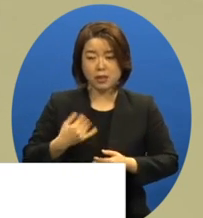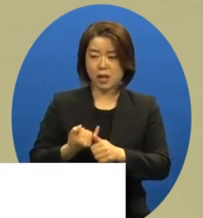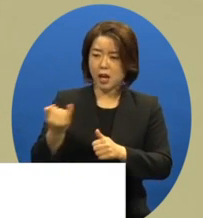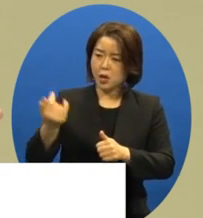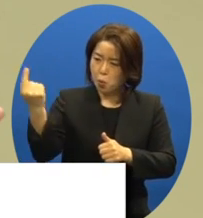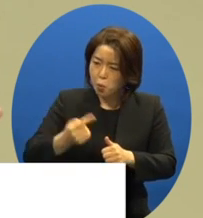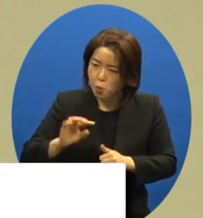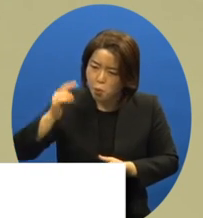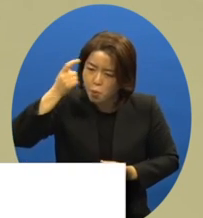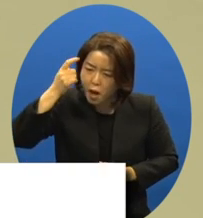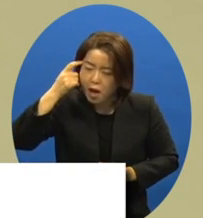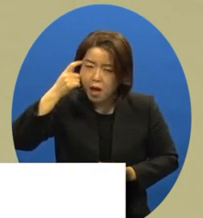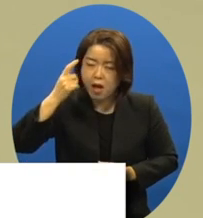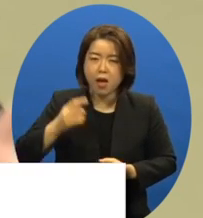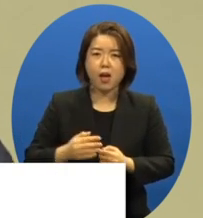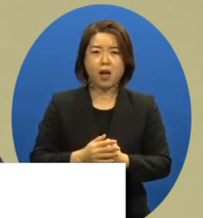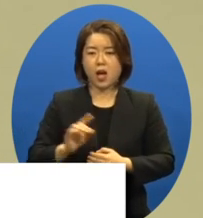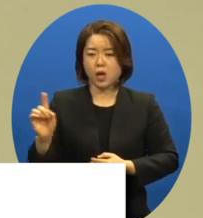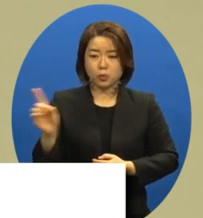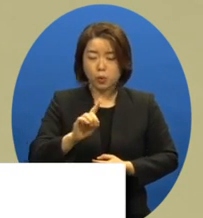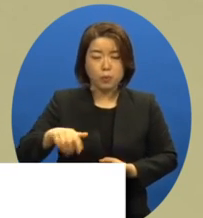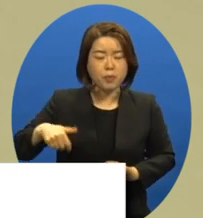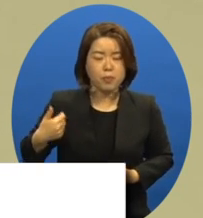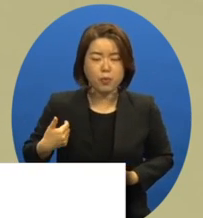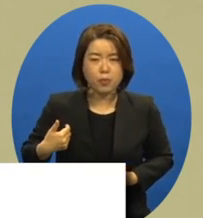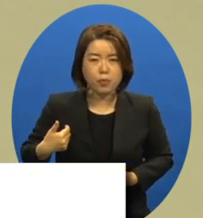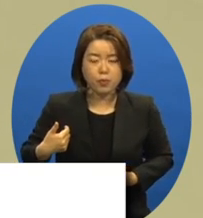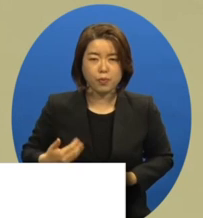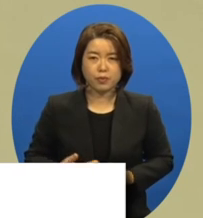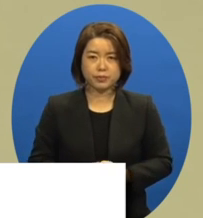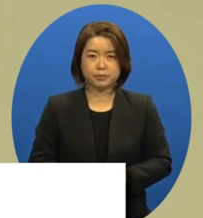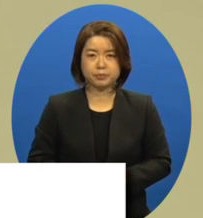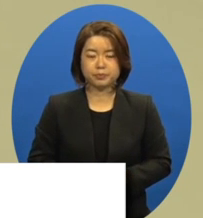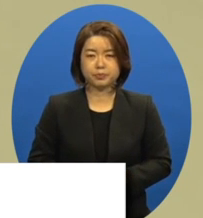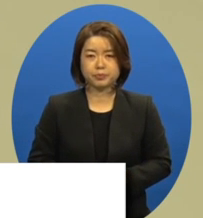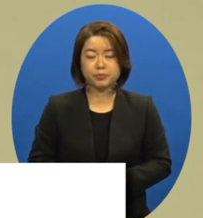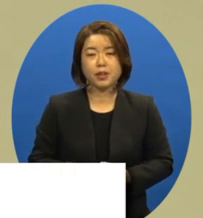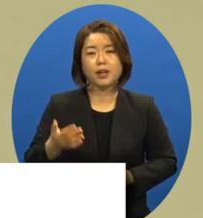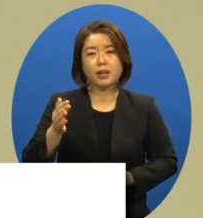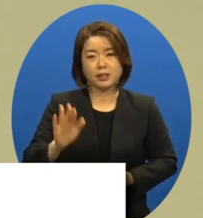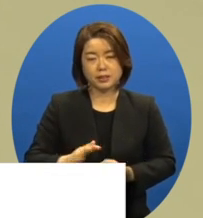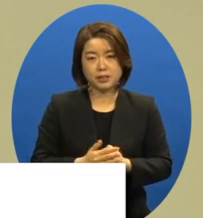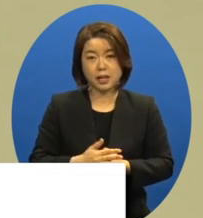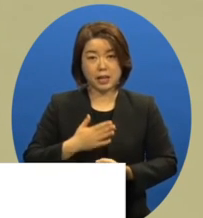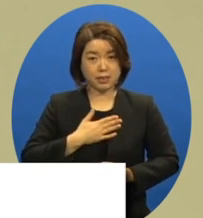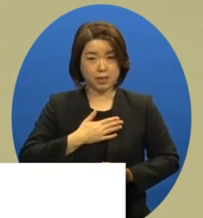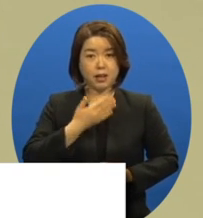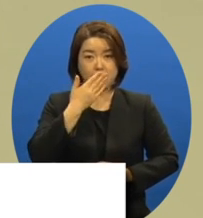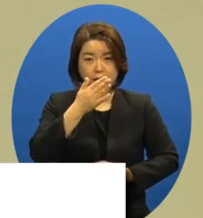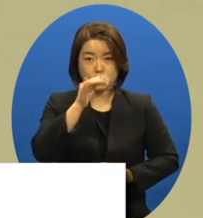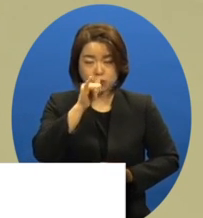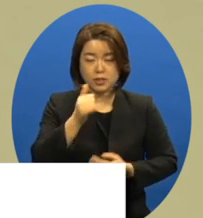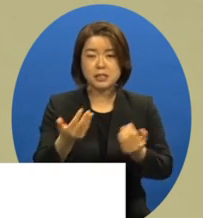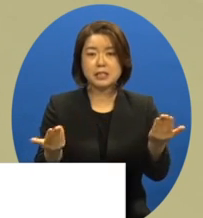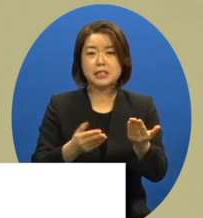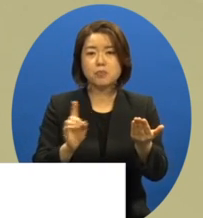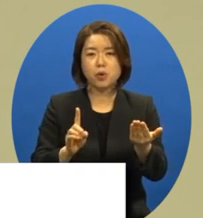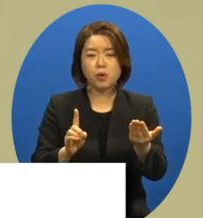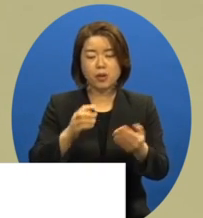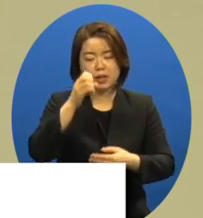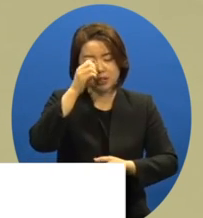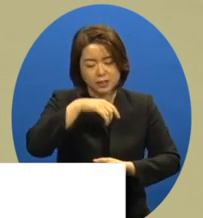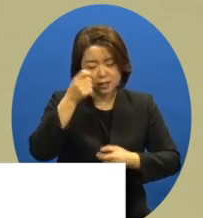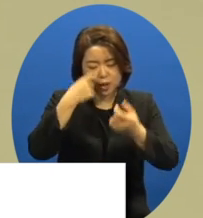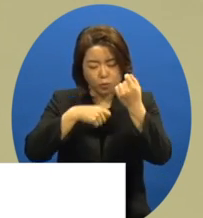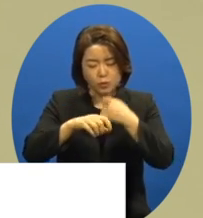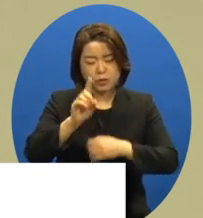않는지 도무지 모든 걸 알 수가 없었습니다. 그러나 자기가 할 수 있는 일은 그저 우는 거